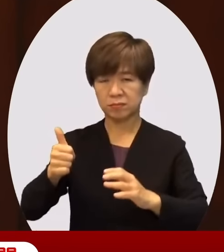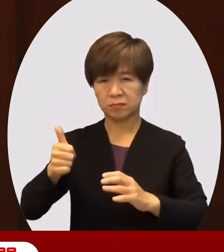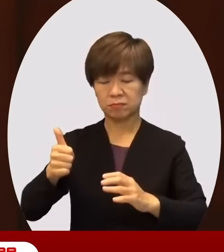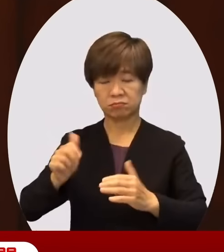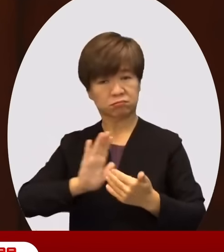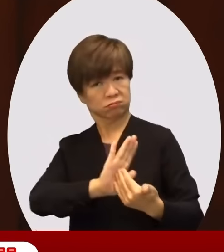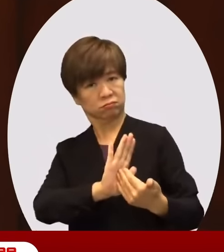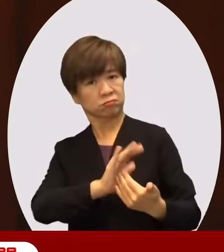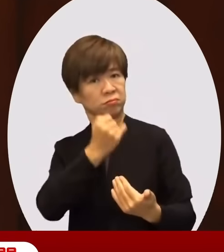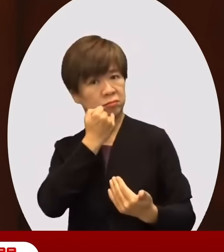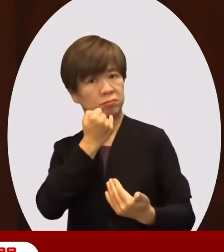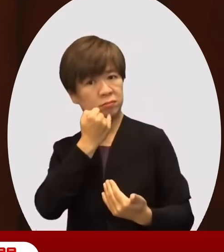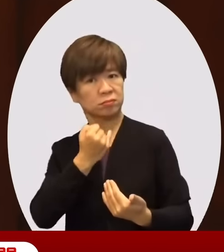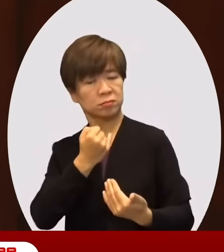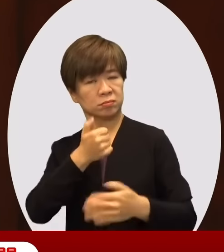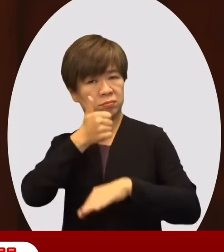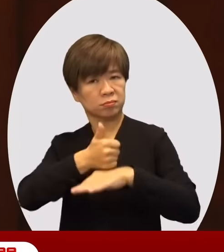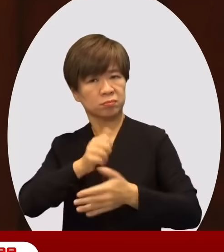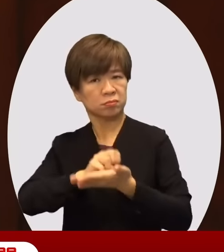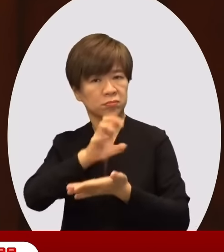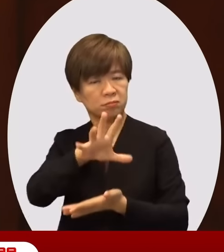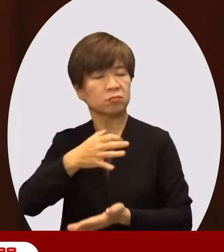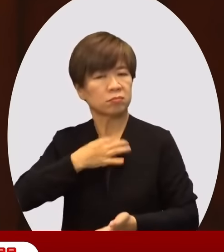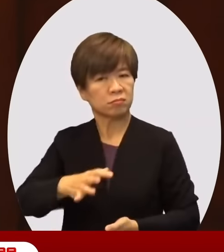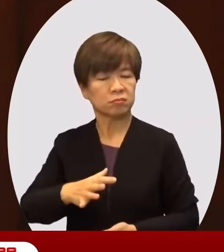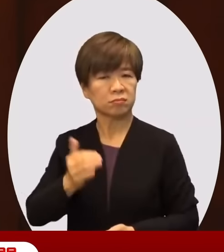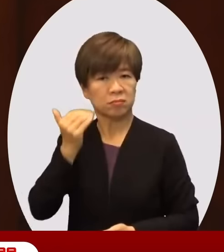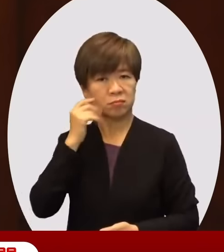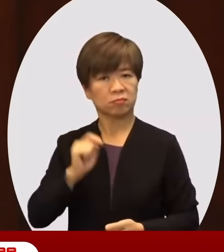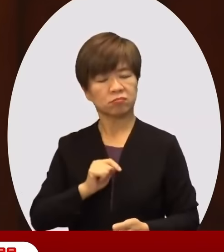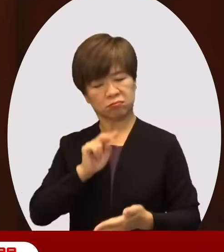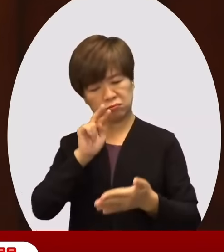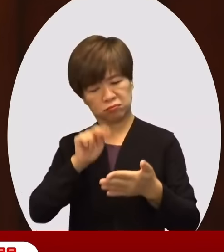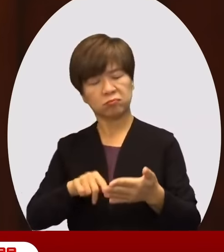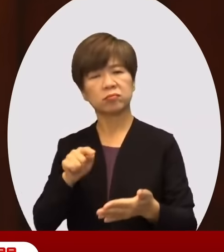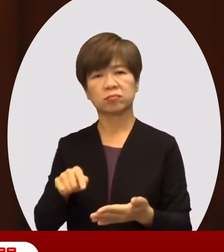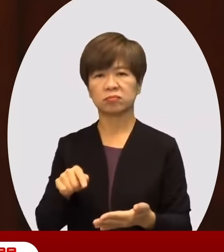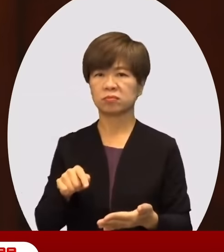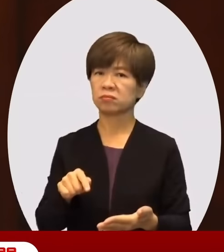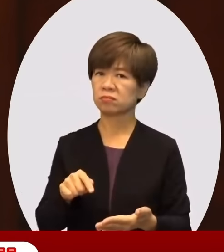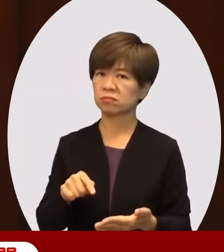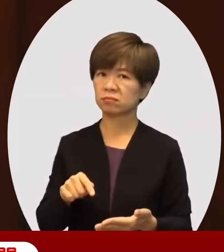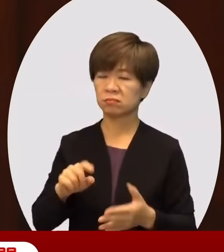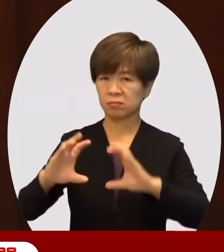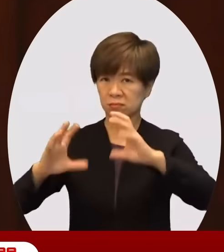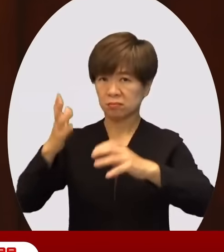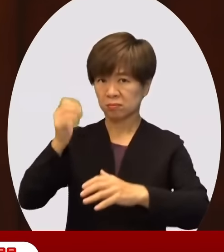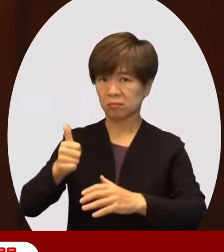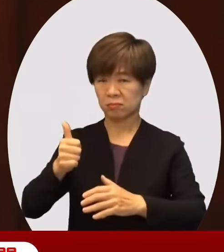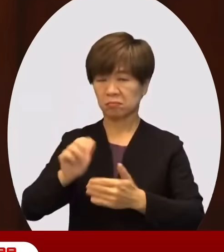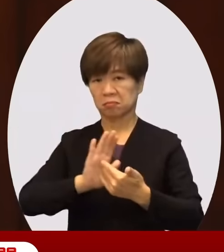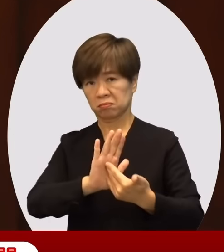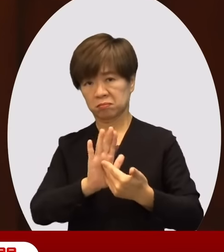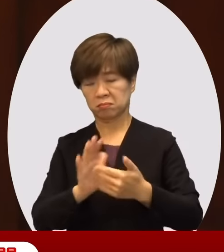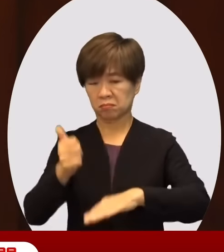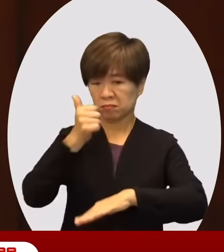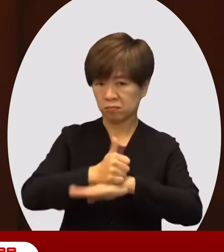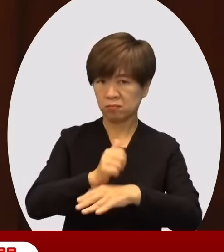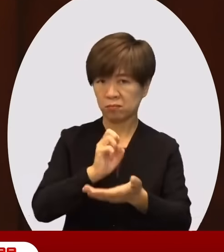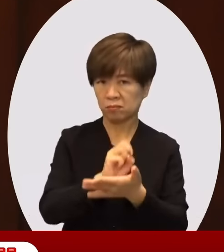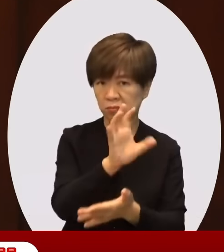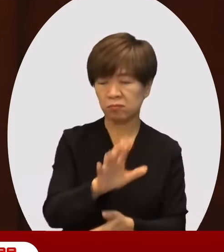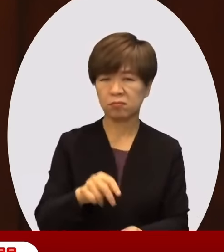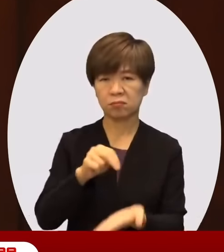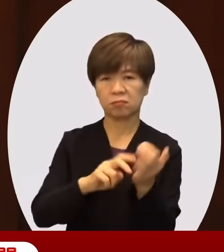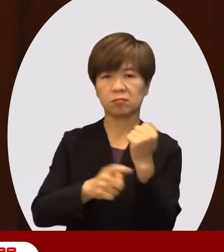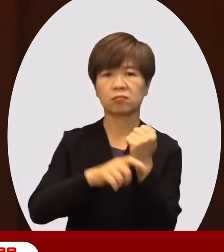到国会进行报告，那么如果是照这个见解来走的话，那是不是当总统拒绝到会的报告之后，立